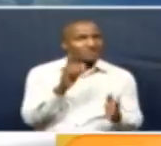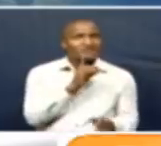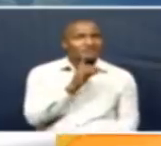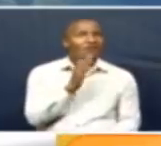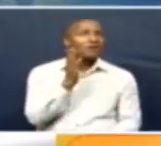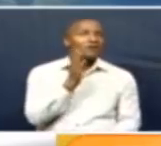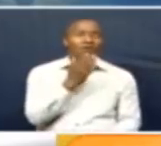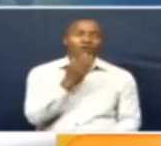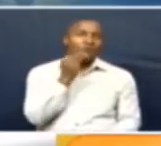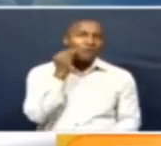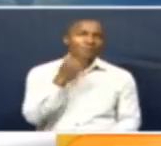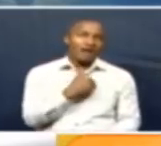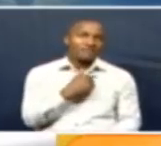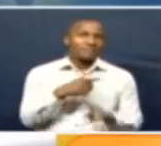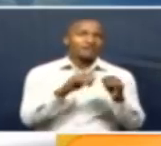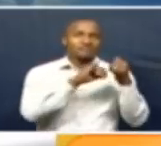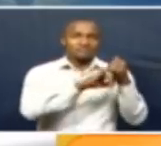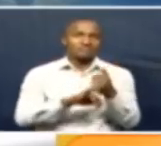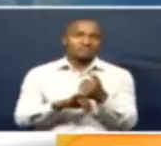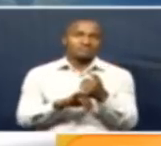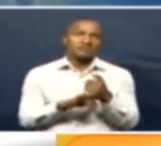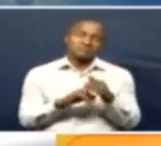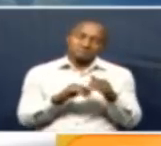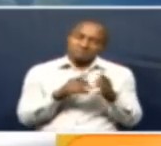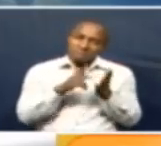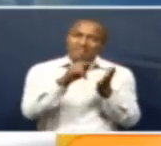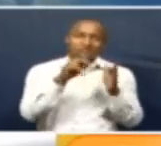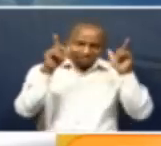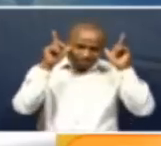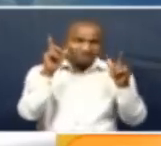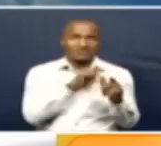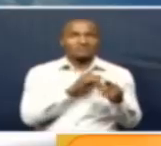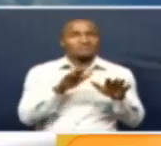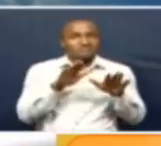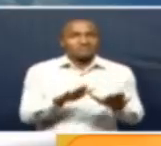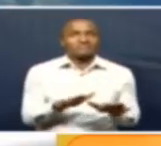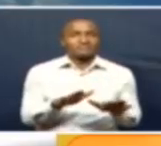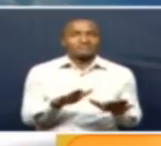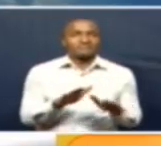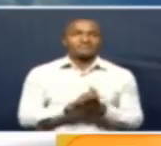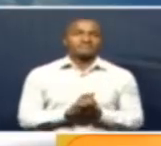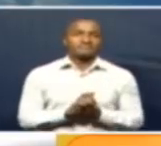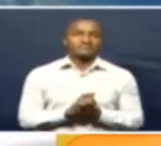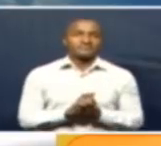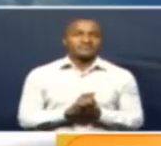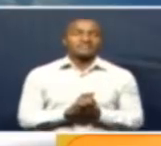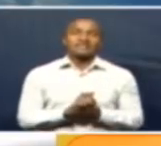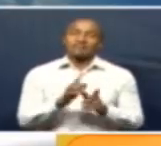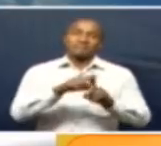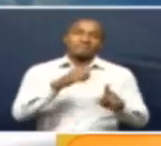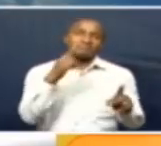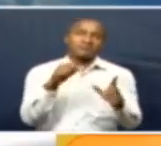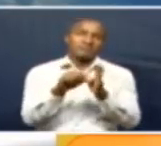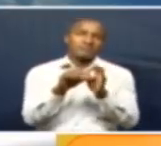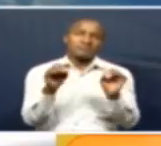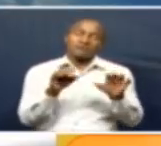na kwao, lakini yeye alioleka na akalipiwa mali. So yeye ni property ya my dad. Hata kama anaweza muua, atakuwa ni